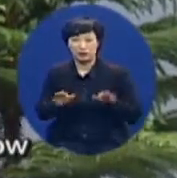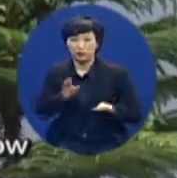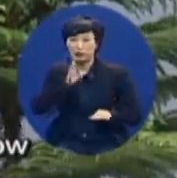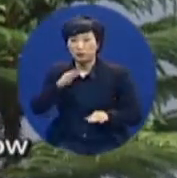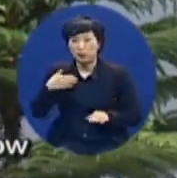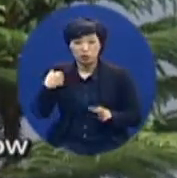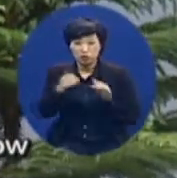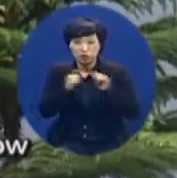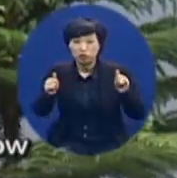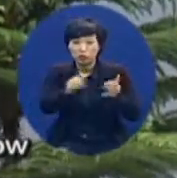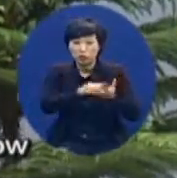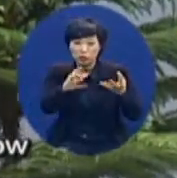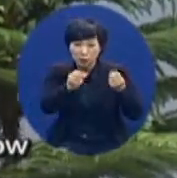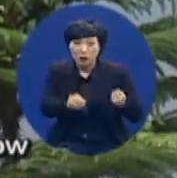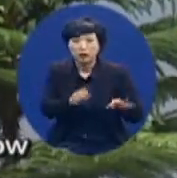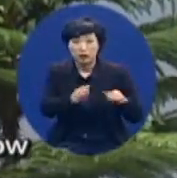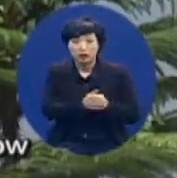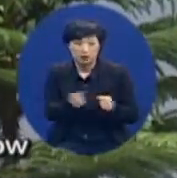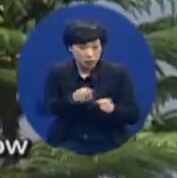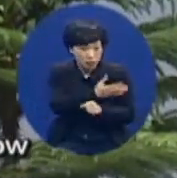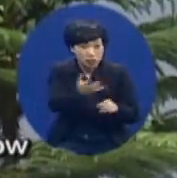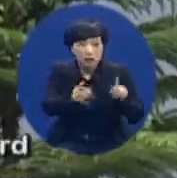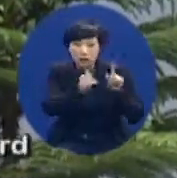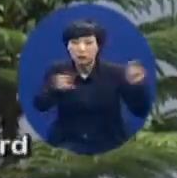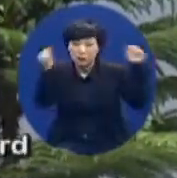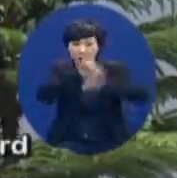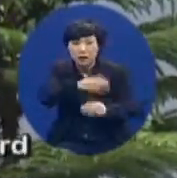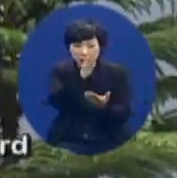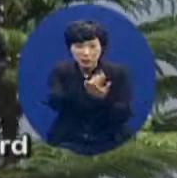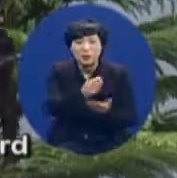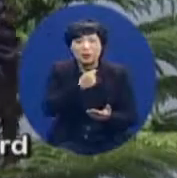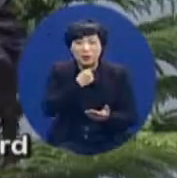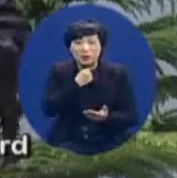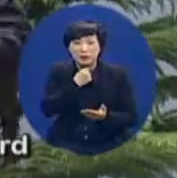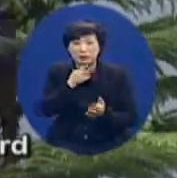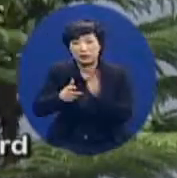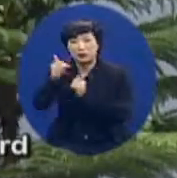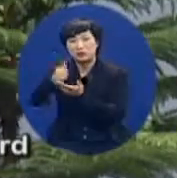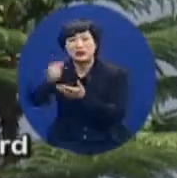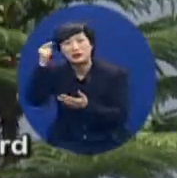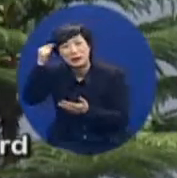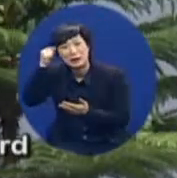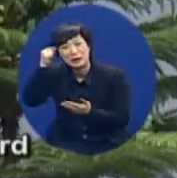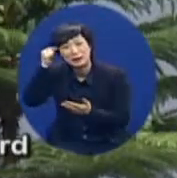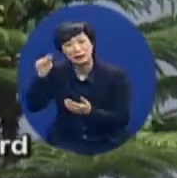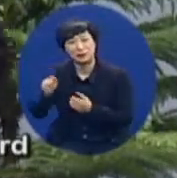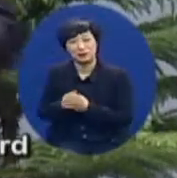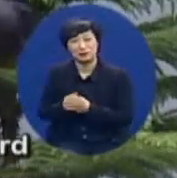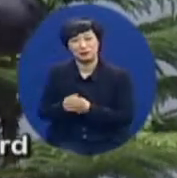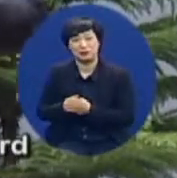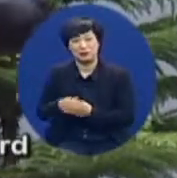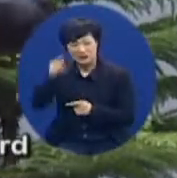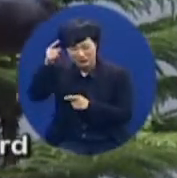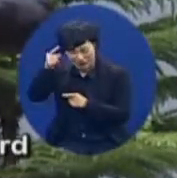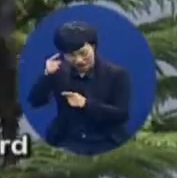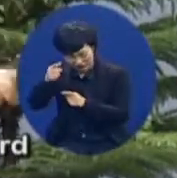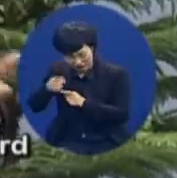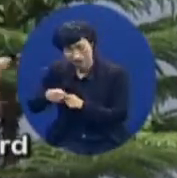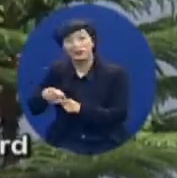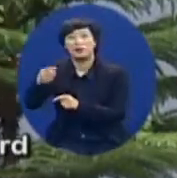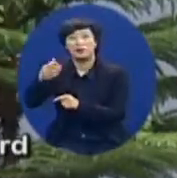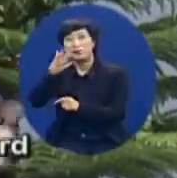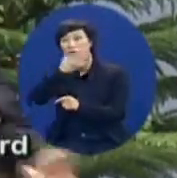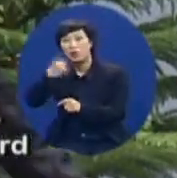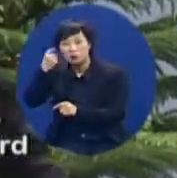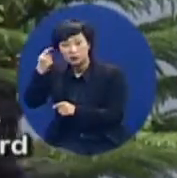사람에게 전해 주서 한 사람도 멸망 착지를 바라시는 예수님의 그 정신 그대로